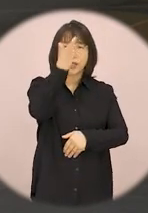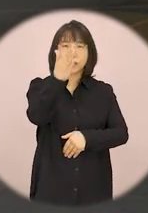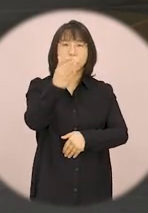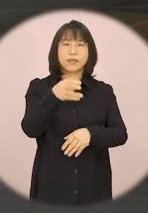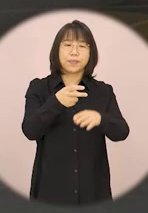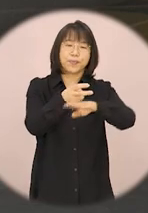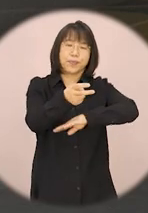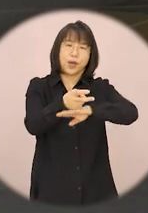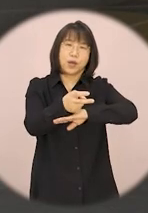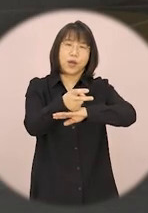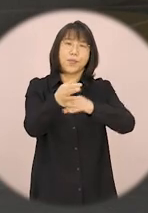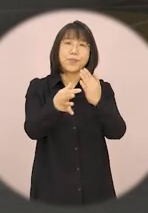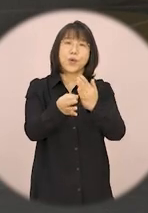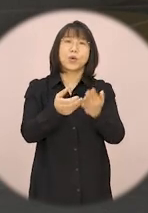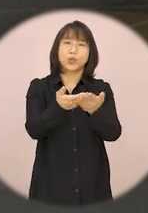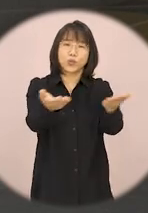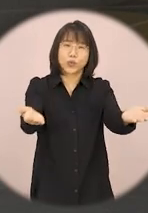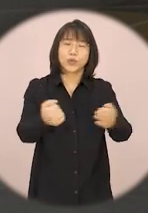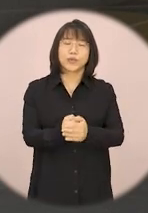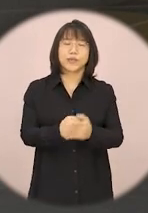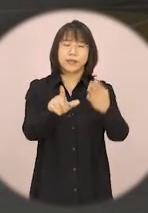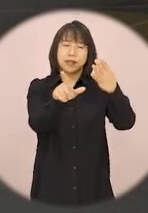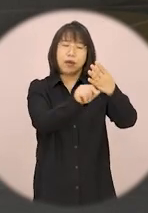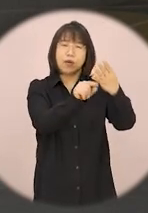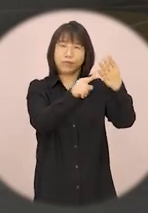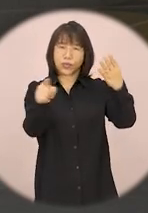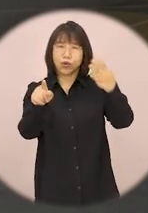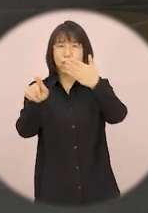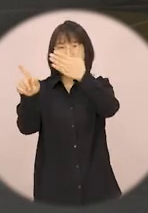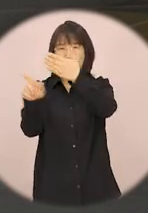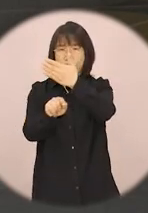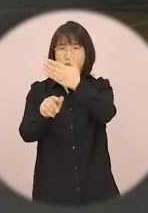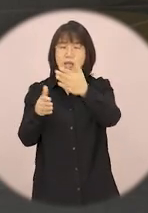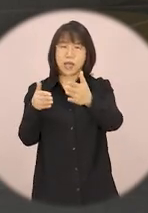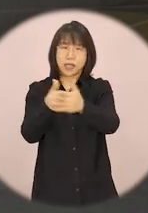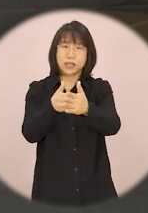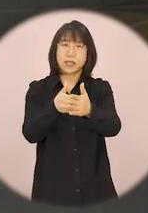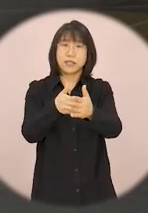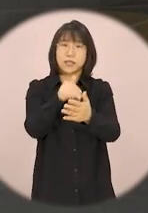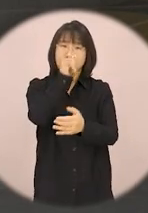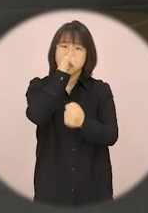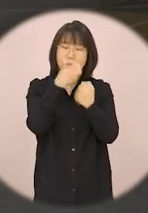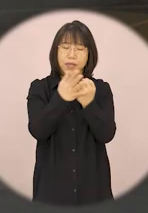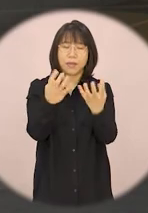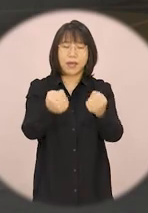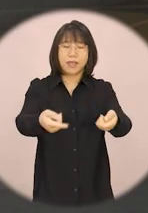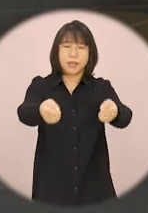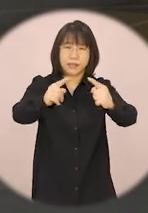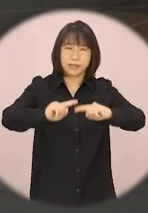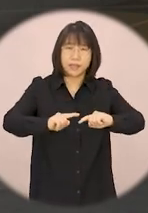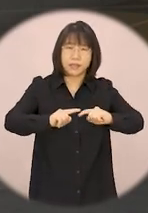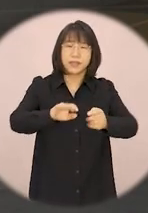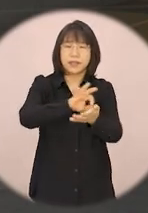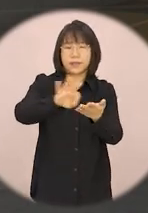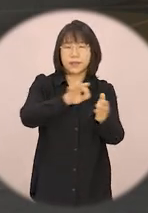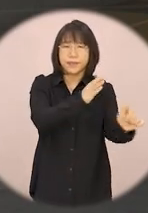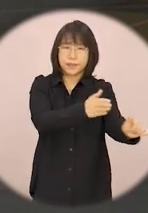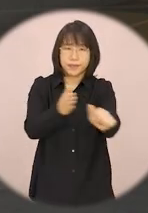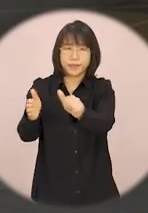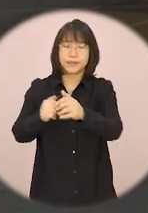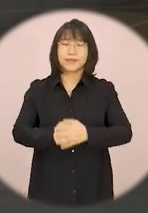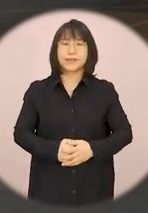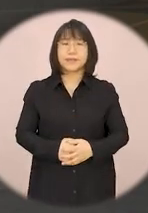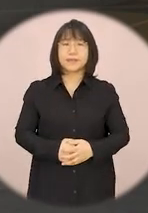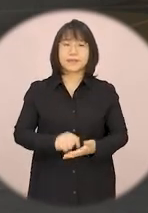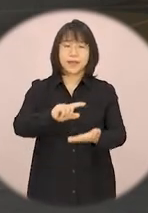무료 승차권 한장을 드립니다 본 행사는 4월부터 9월까지 진행되오니 주민 여러분들의 많은 이용